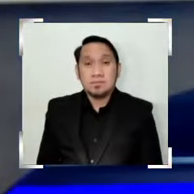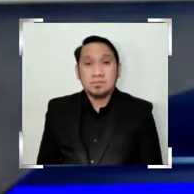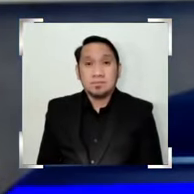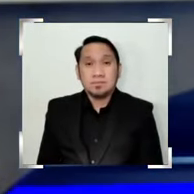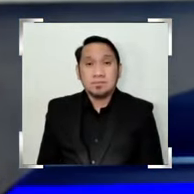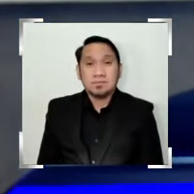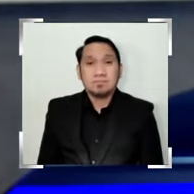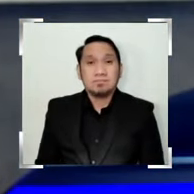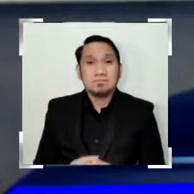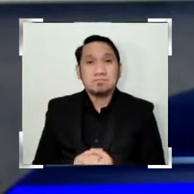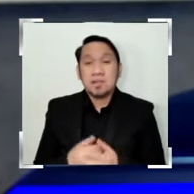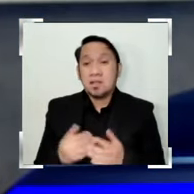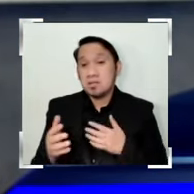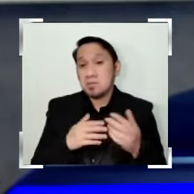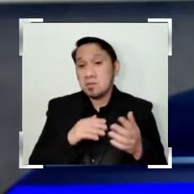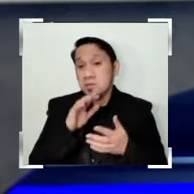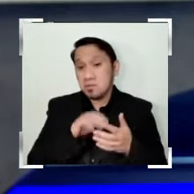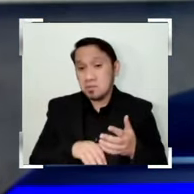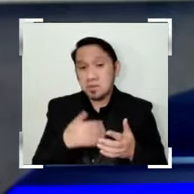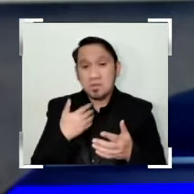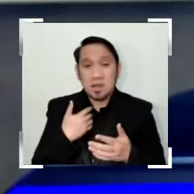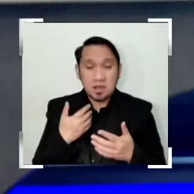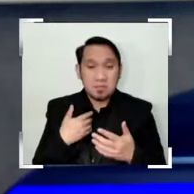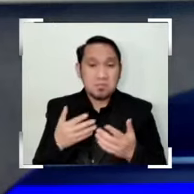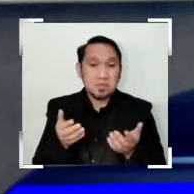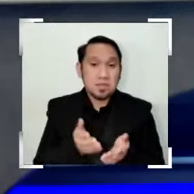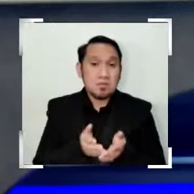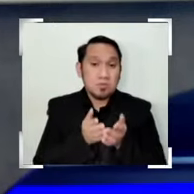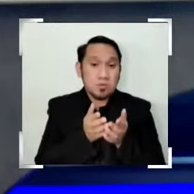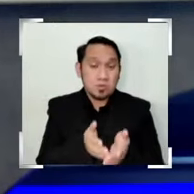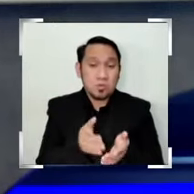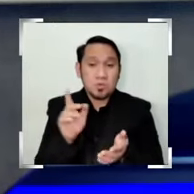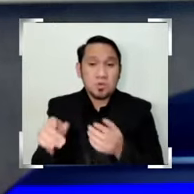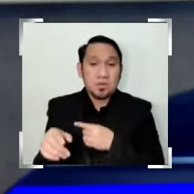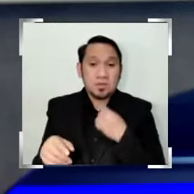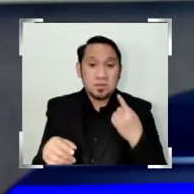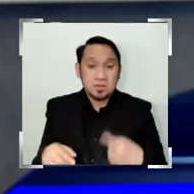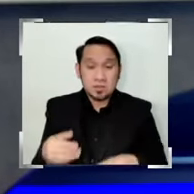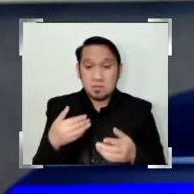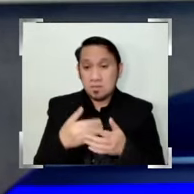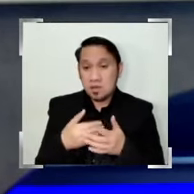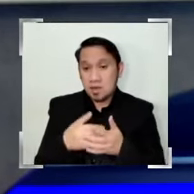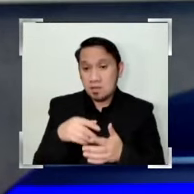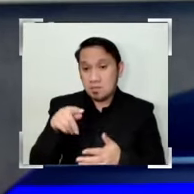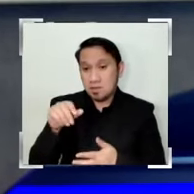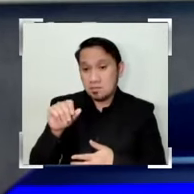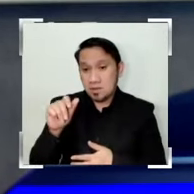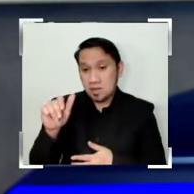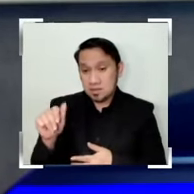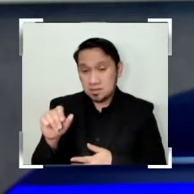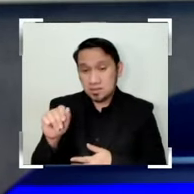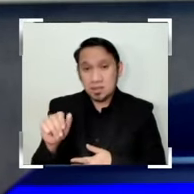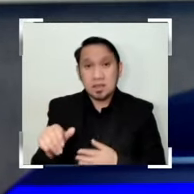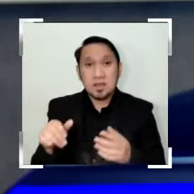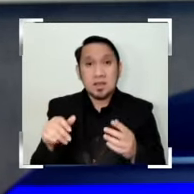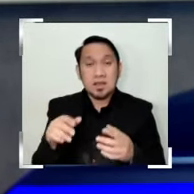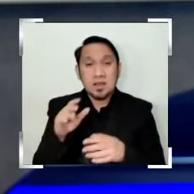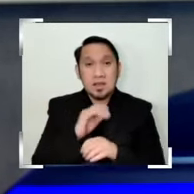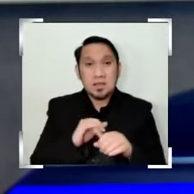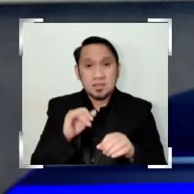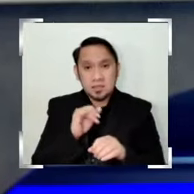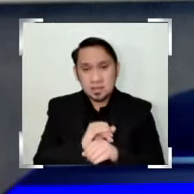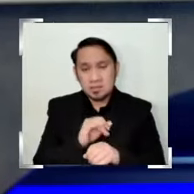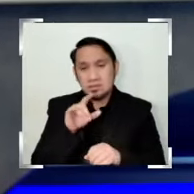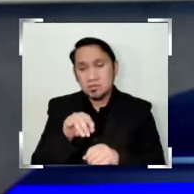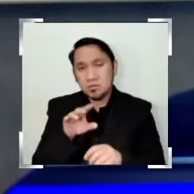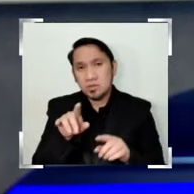Bagamat nabawasan, may mga sasakyang pandagat pa rin ng China malapit sa Pag-asa Island na sakop ng Palawan. Namataan din ang iba pang barko ng